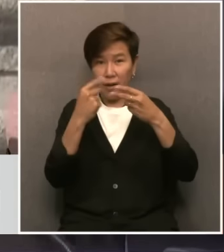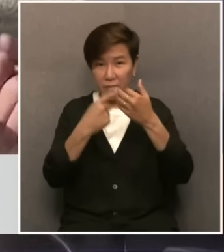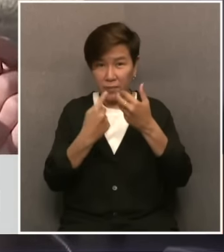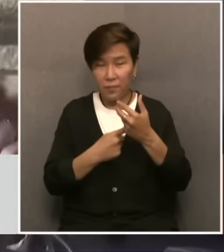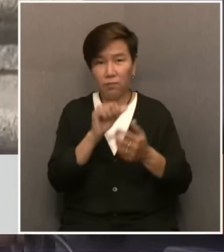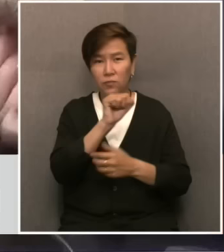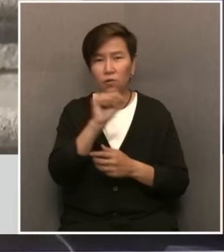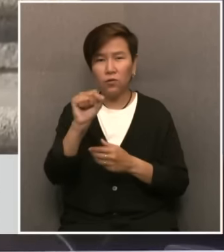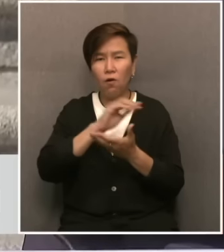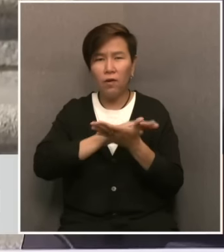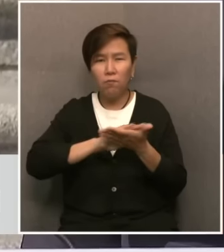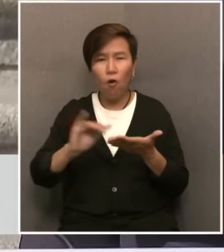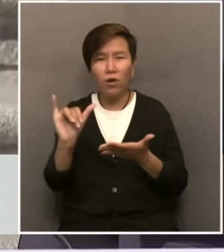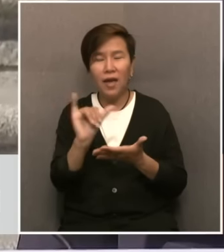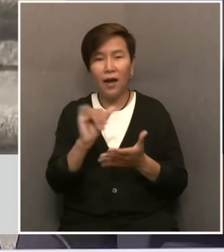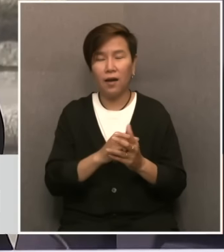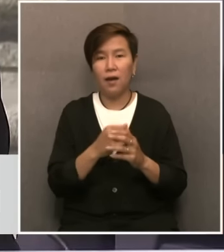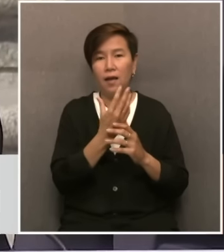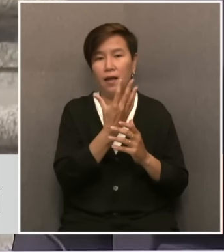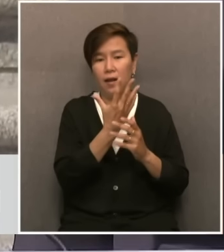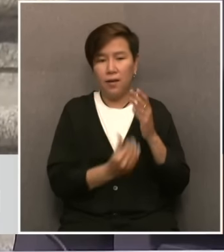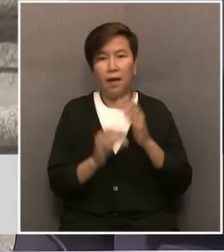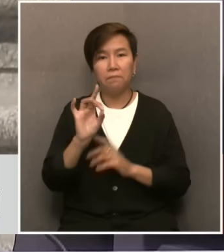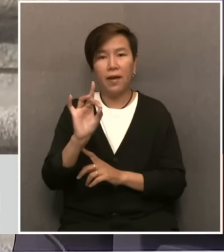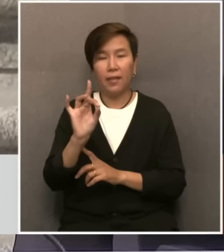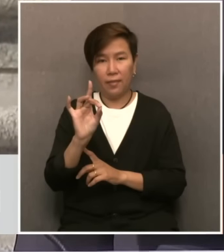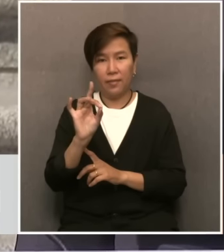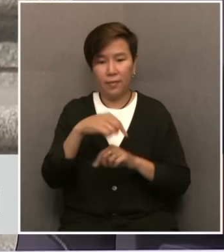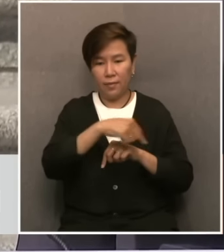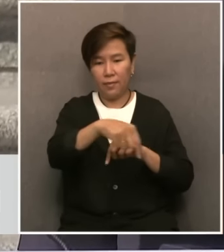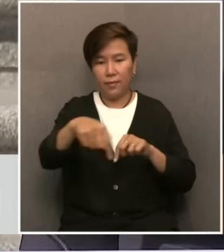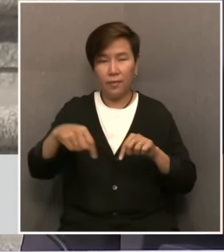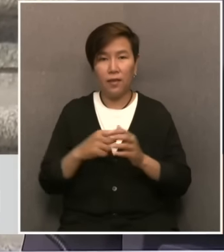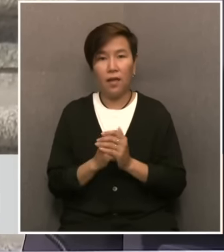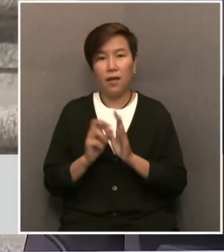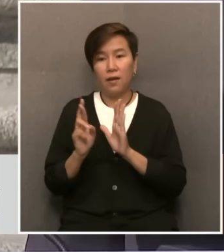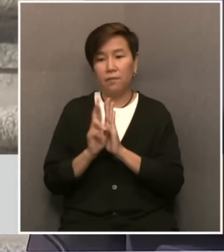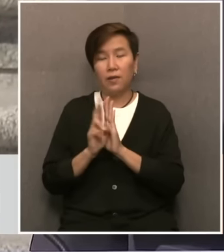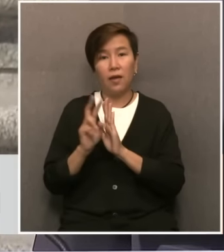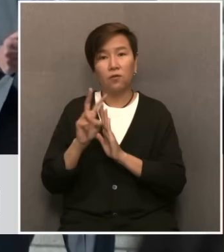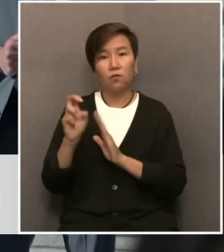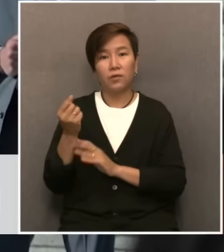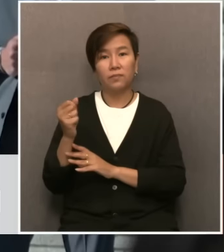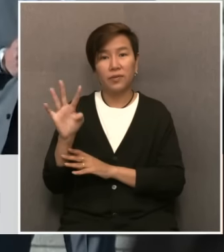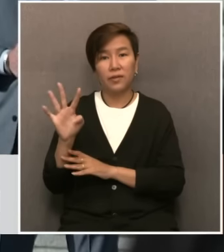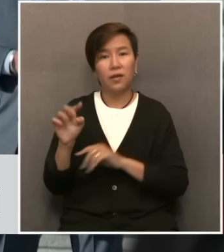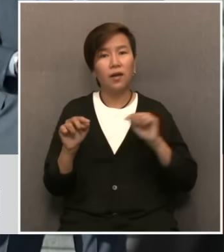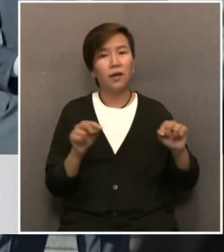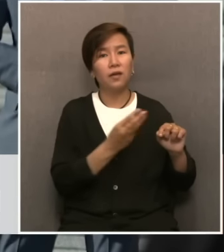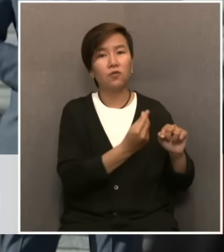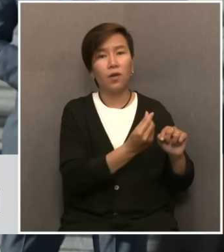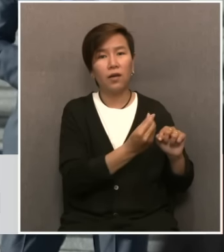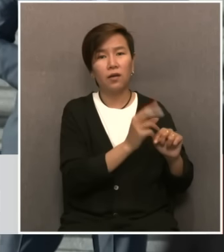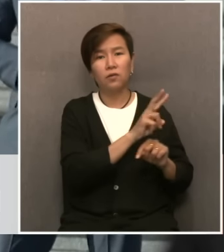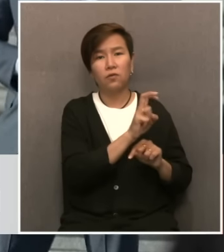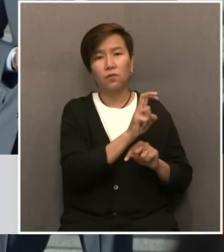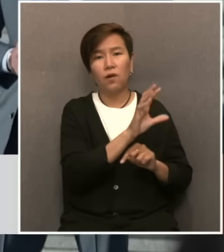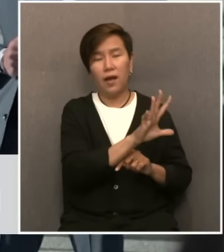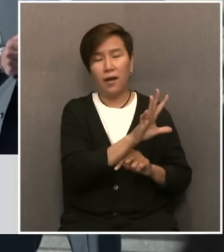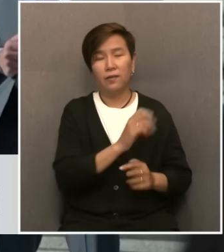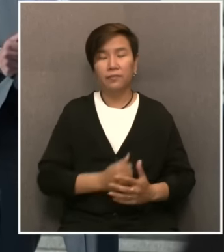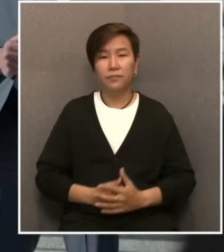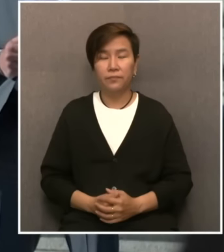ยังไม่เสร็จสิ้นนะครับตอนนี้ก็เหลืออีก8เขตครับ Republican ได้ไปแล้ว214ที่นั่งเดโมแครตได้ไปเพียงแค่205ที่นั่